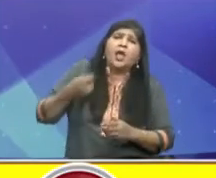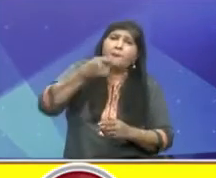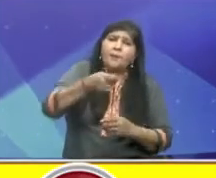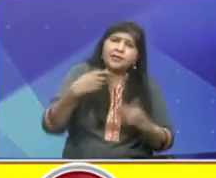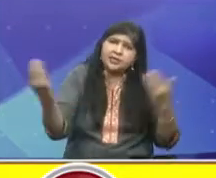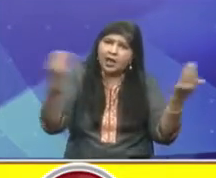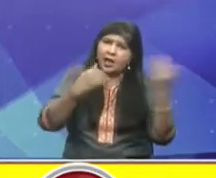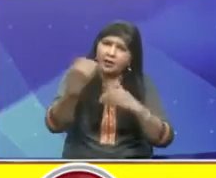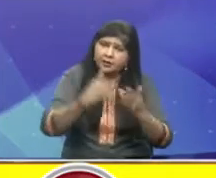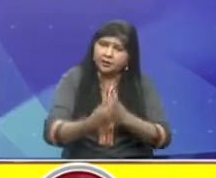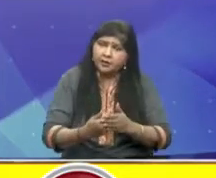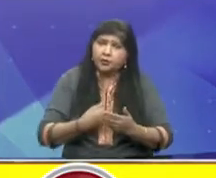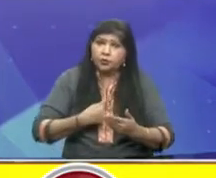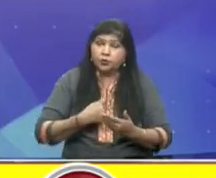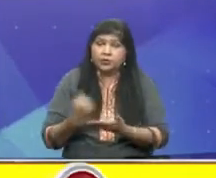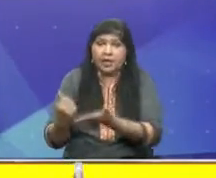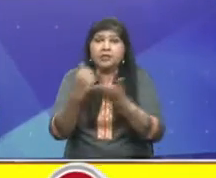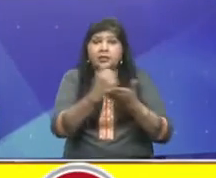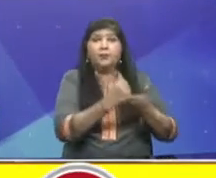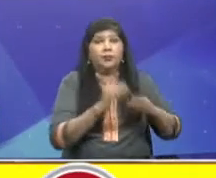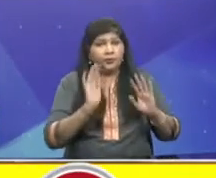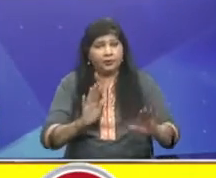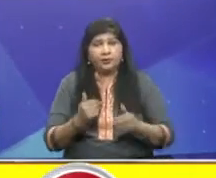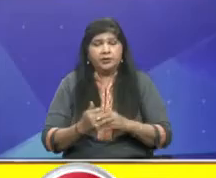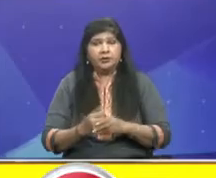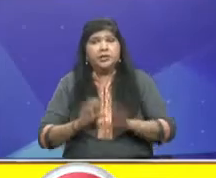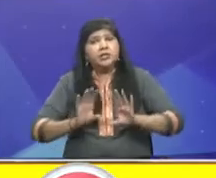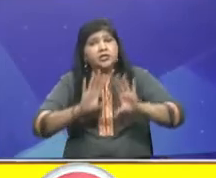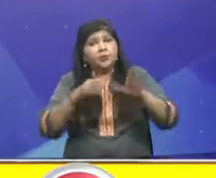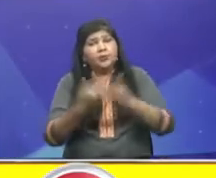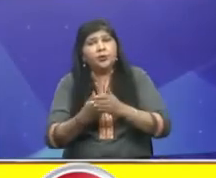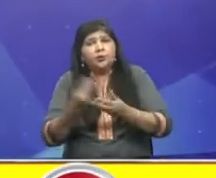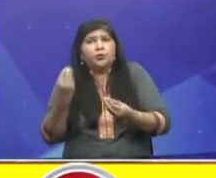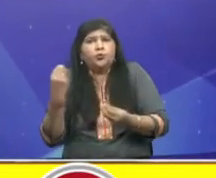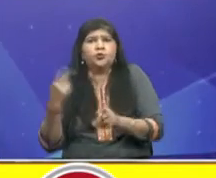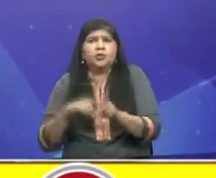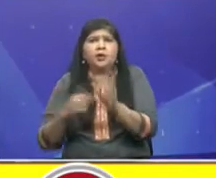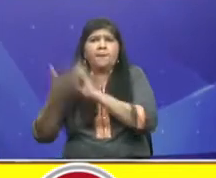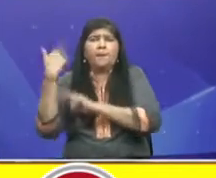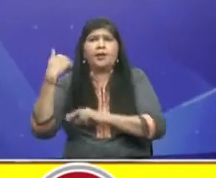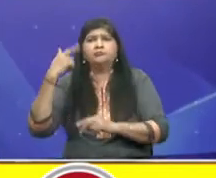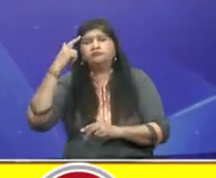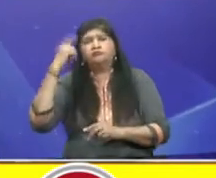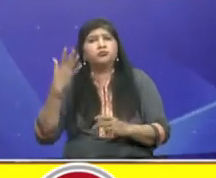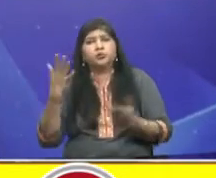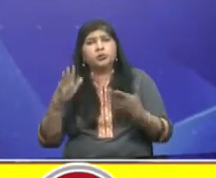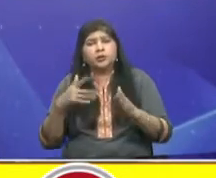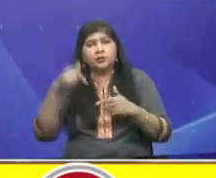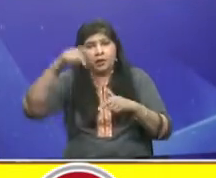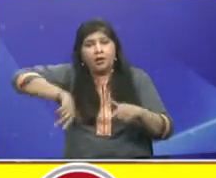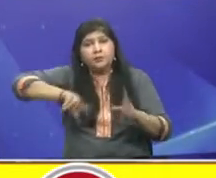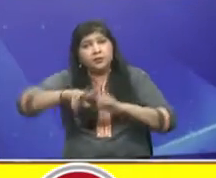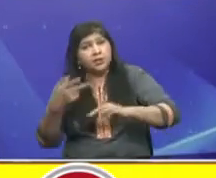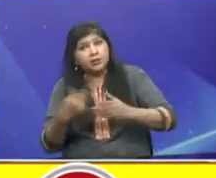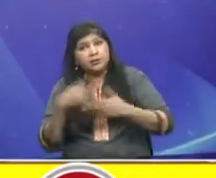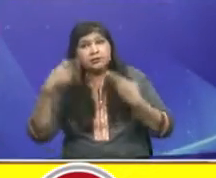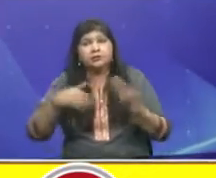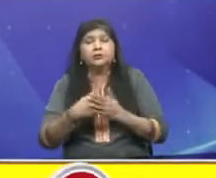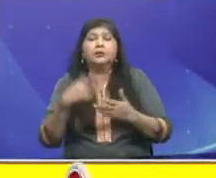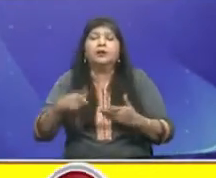से उसे समर्थन मिल रहा है, शायद कुछ साल पहले उसकी कोई कल्पना भी नहीं कर सकता था।